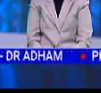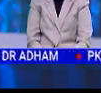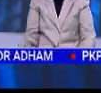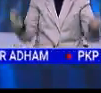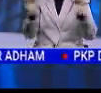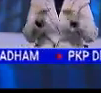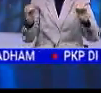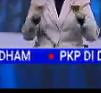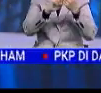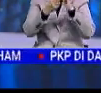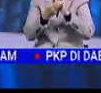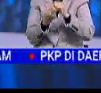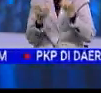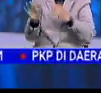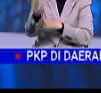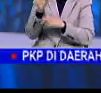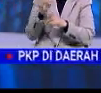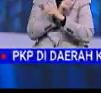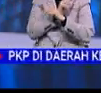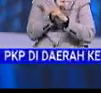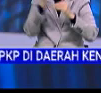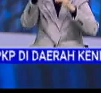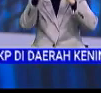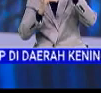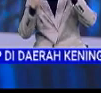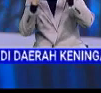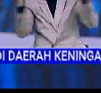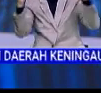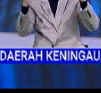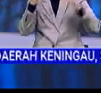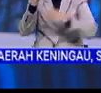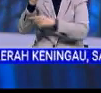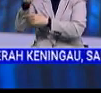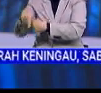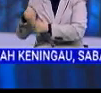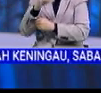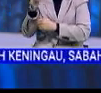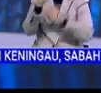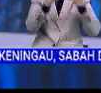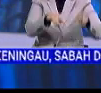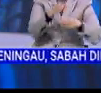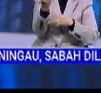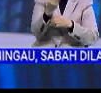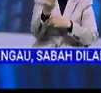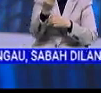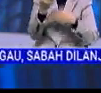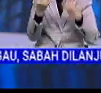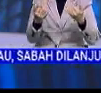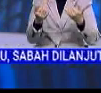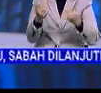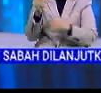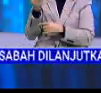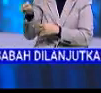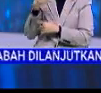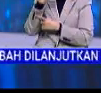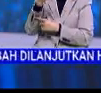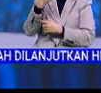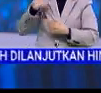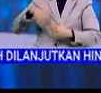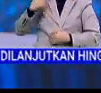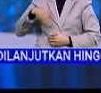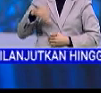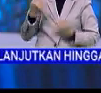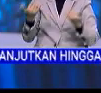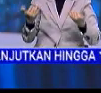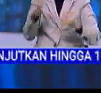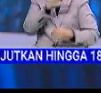Tiada isu pilih kasih antara rakyat biasa dan orang kenamaan. Ketua Polis Negara Tan Sri Abdul Hamid Badur menafikan dakwaan